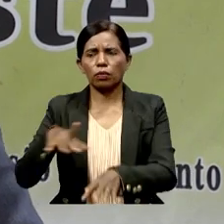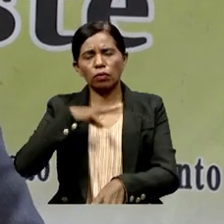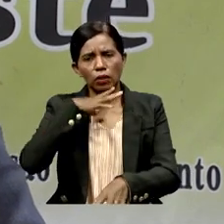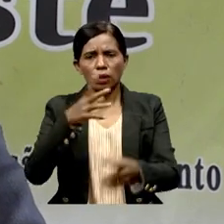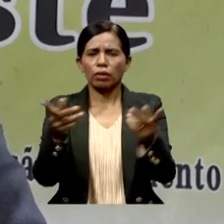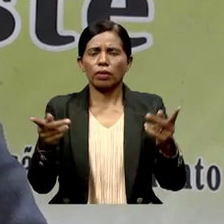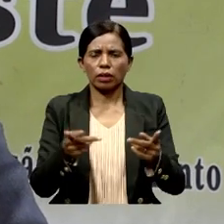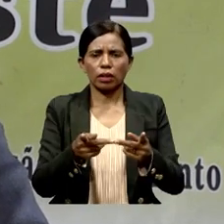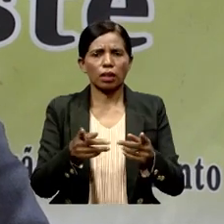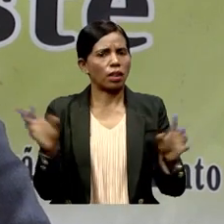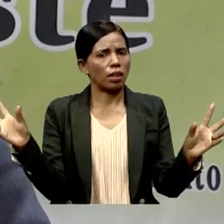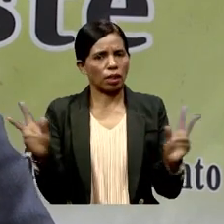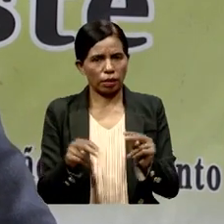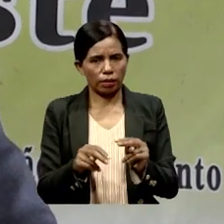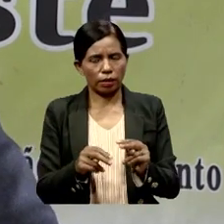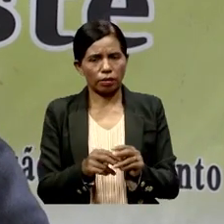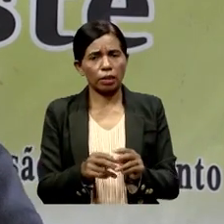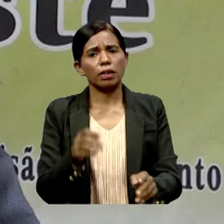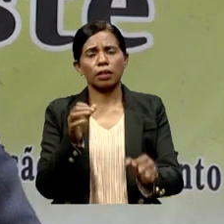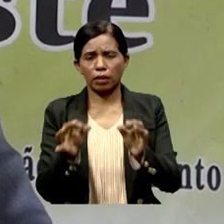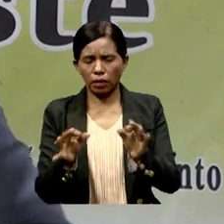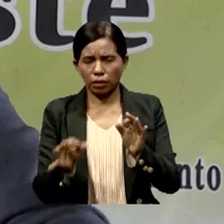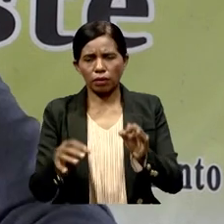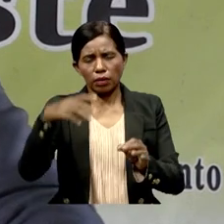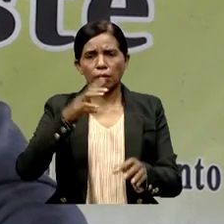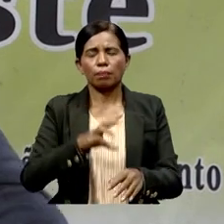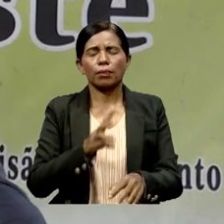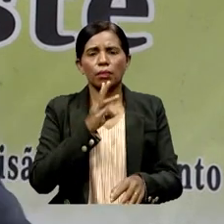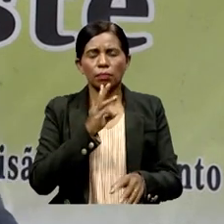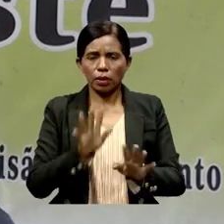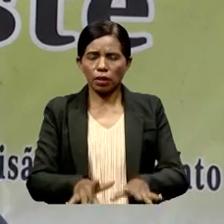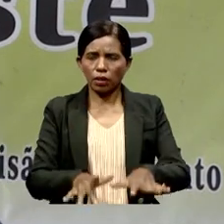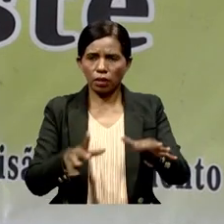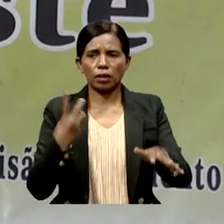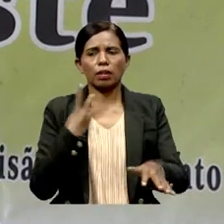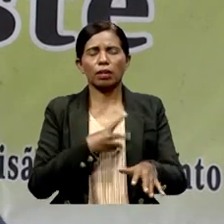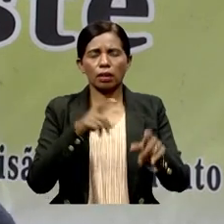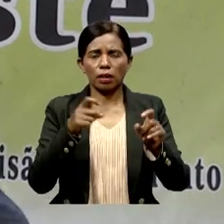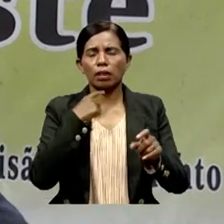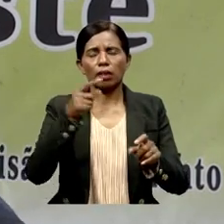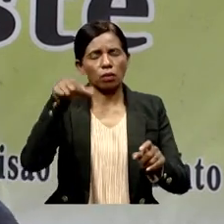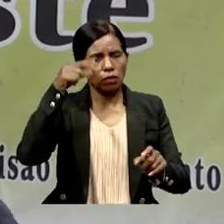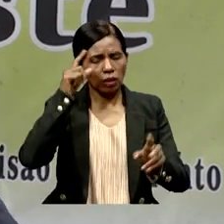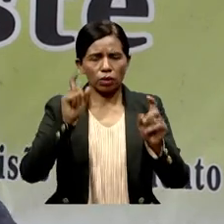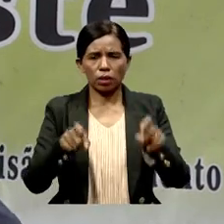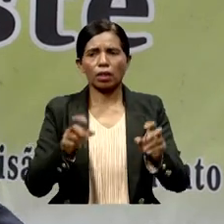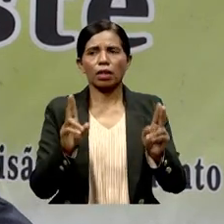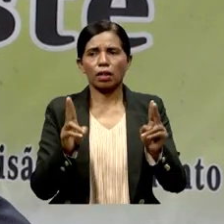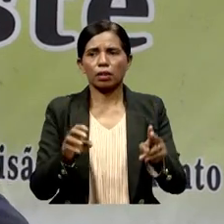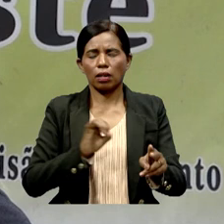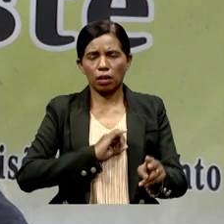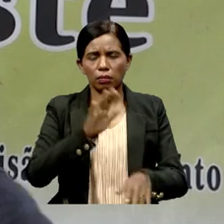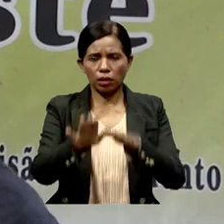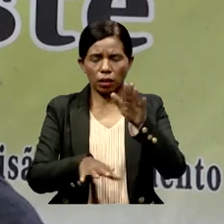galai. Se inundasau ona ita yang guberu, guberu tinggal lais. Ma se or se ka mo selao ya